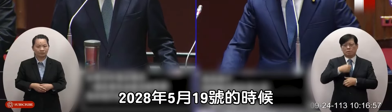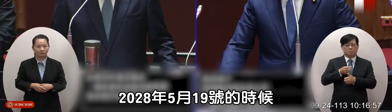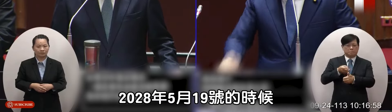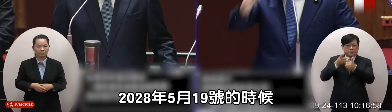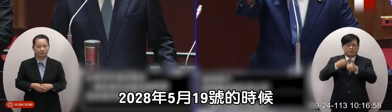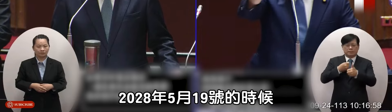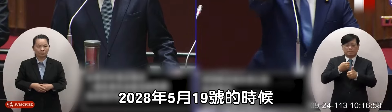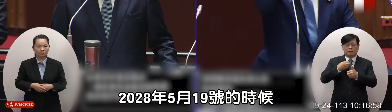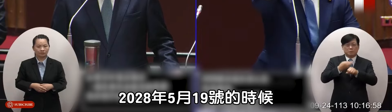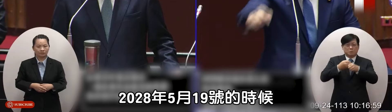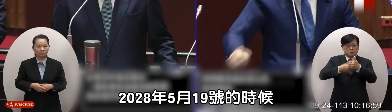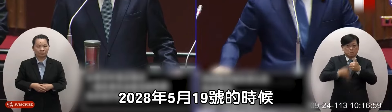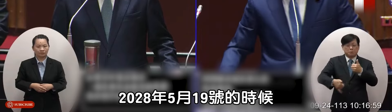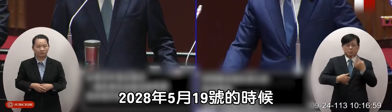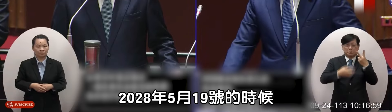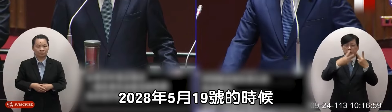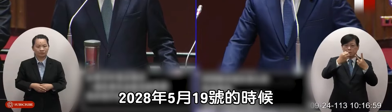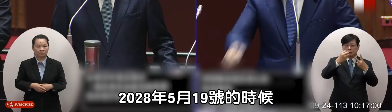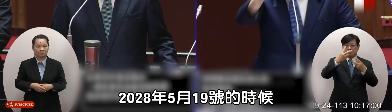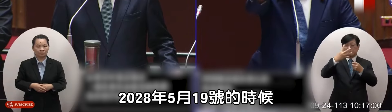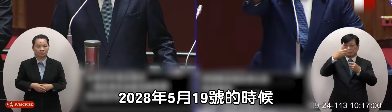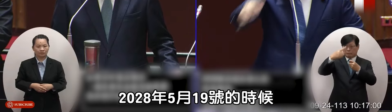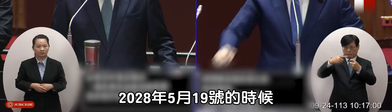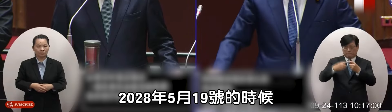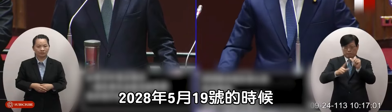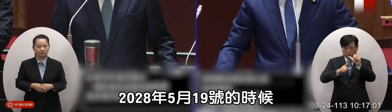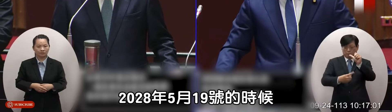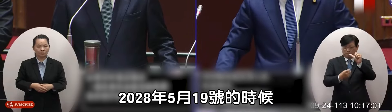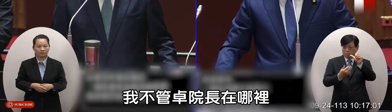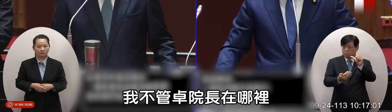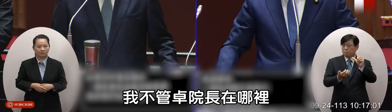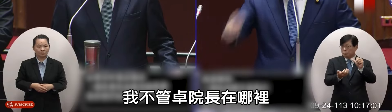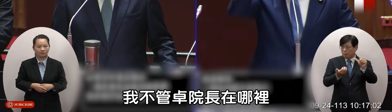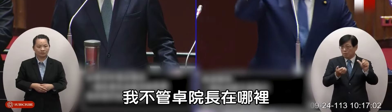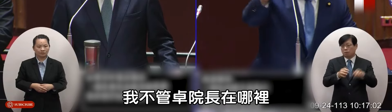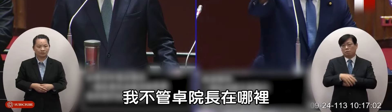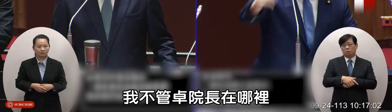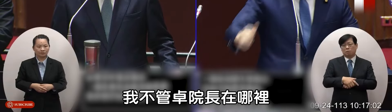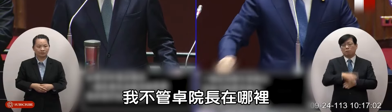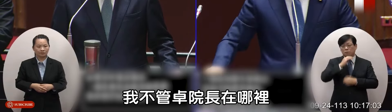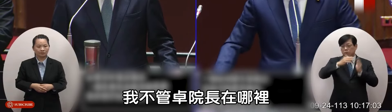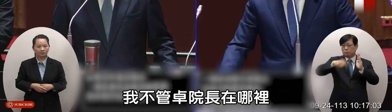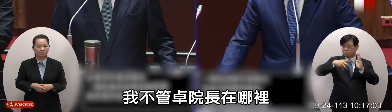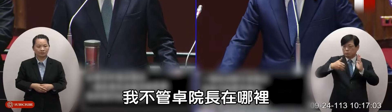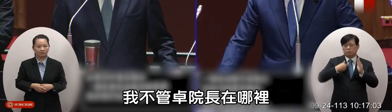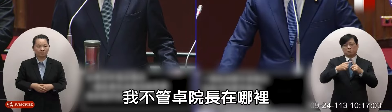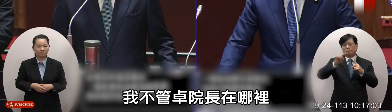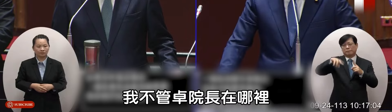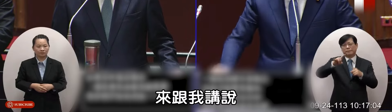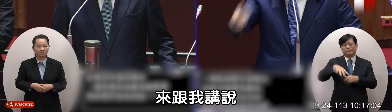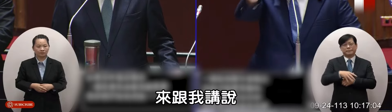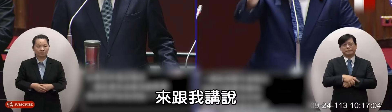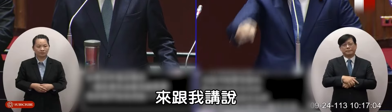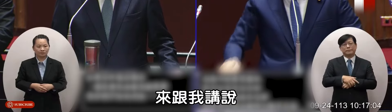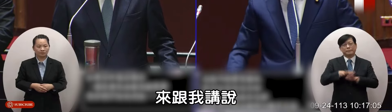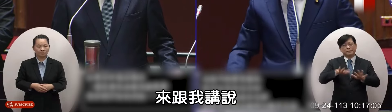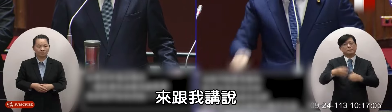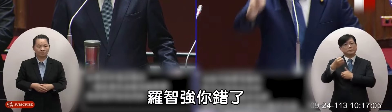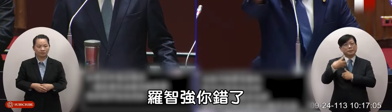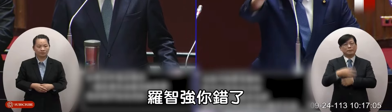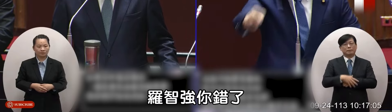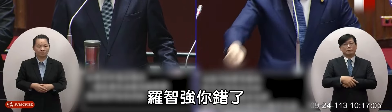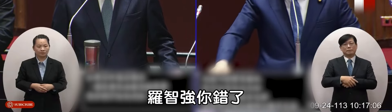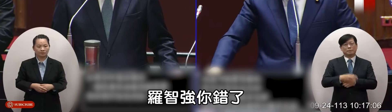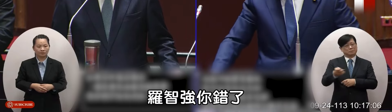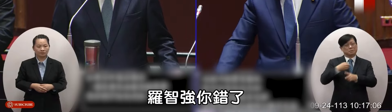强。2028年5月，在5月19号的时候，我不管卓院长在哪里，今天来跟我讲说